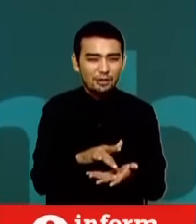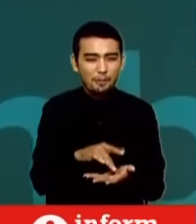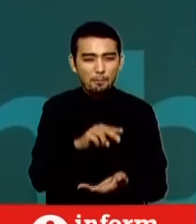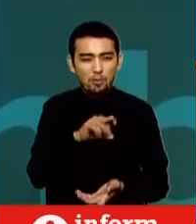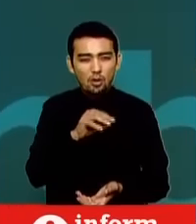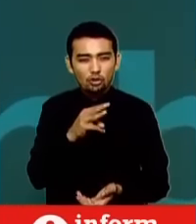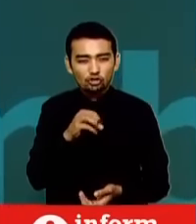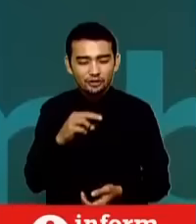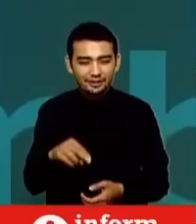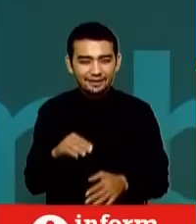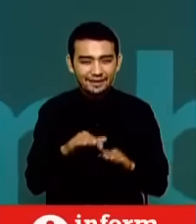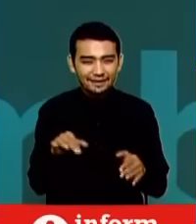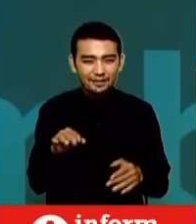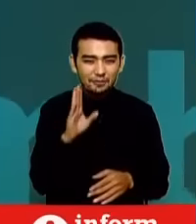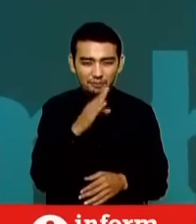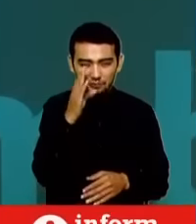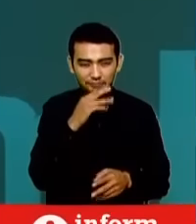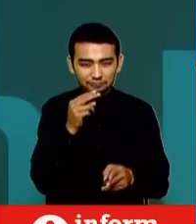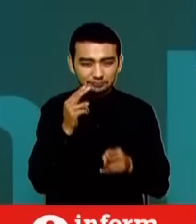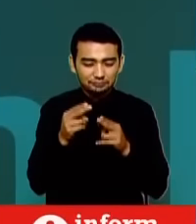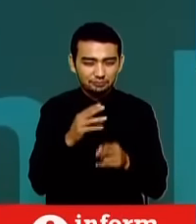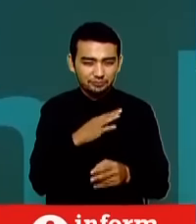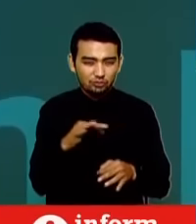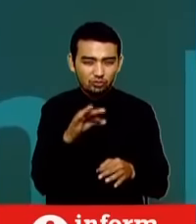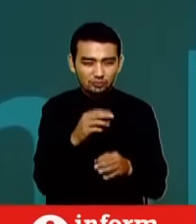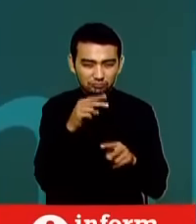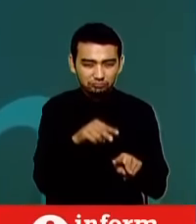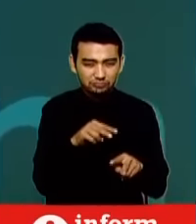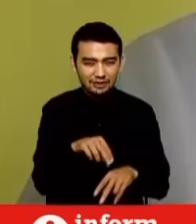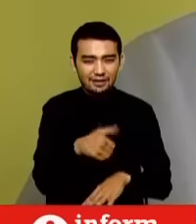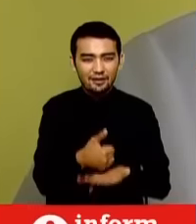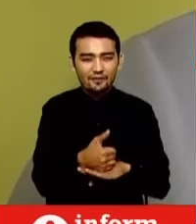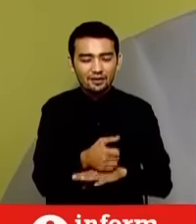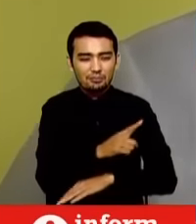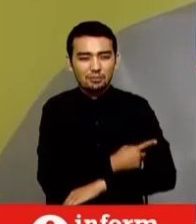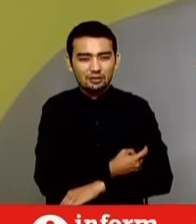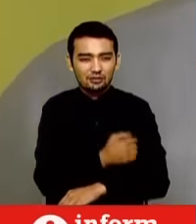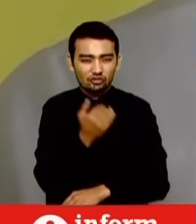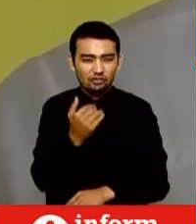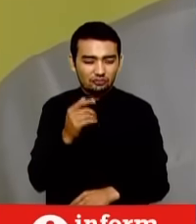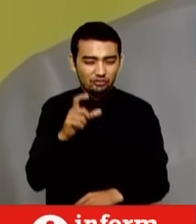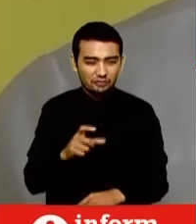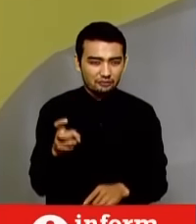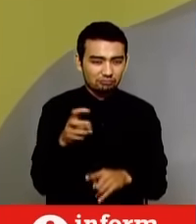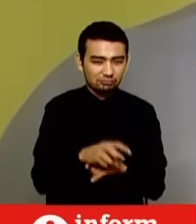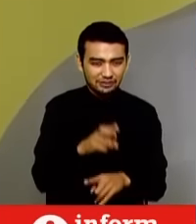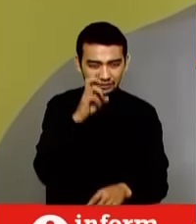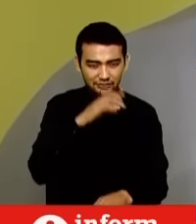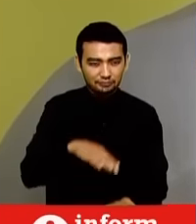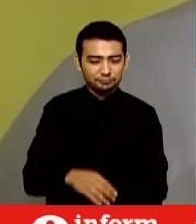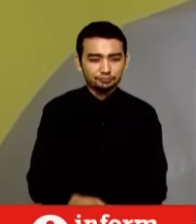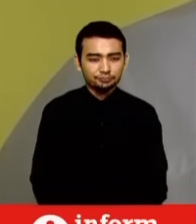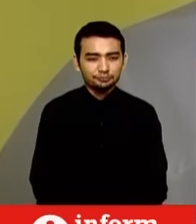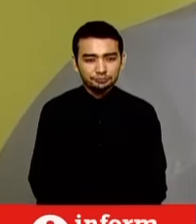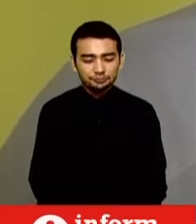просьбе родителей осмотреть девочку приехал главный реаниматолог страны. К нам прилетали, два специалиста